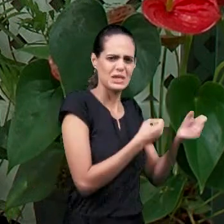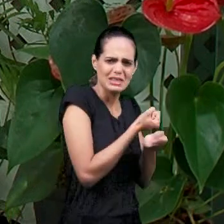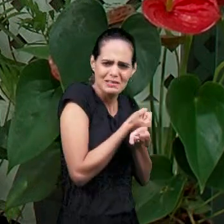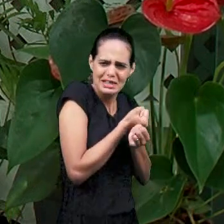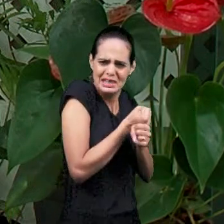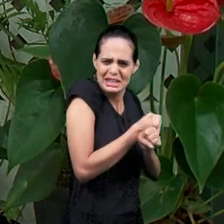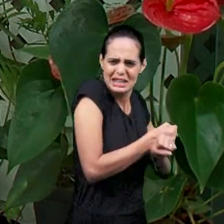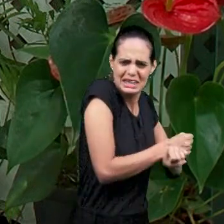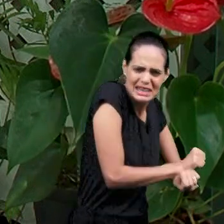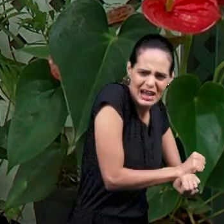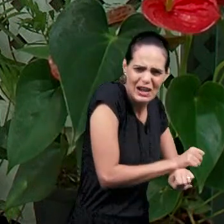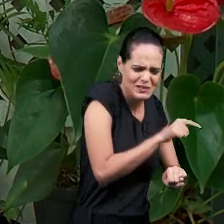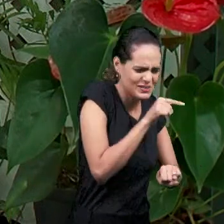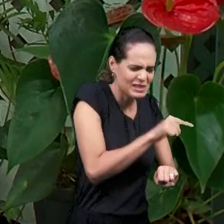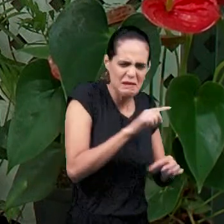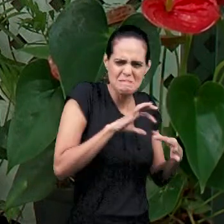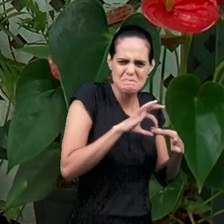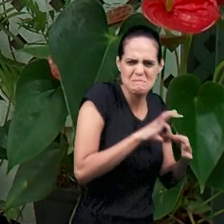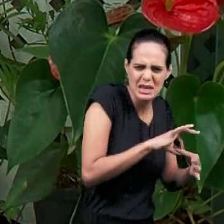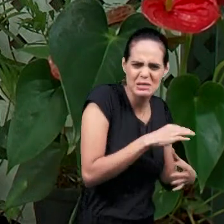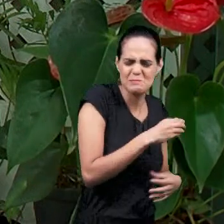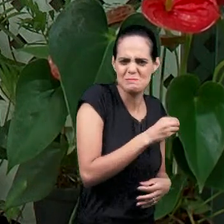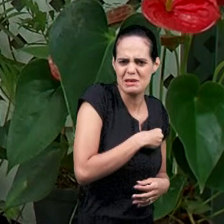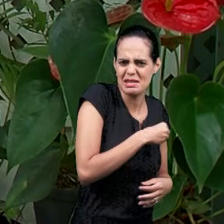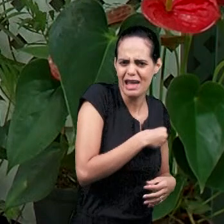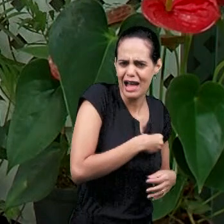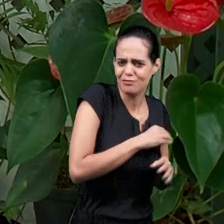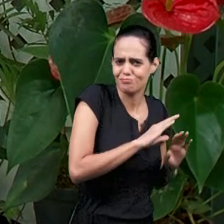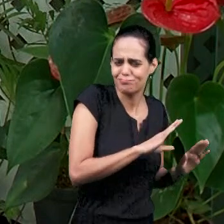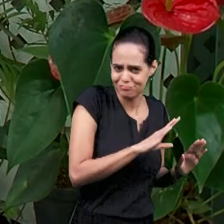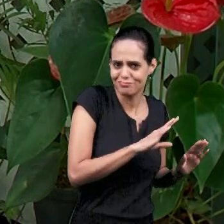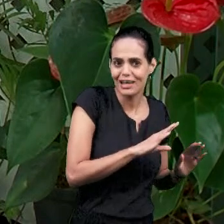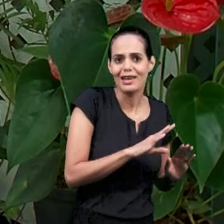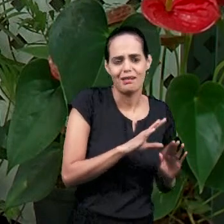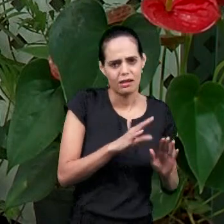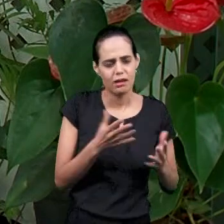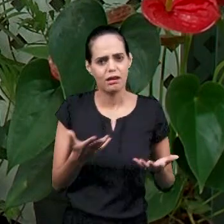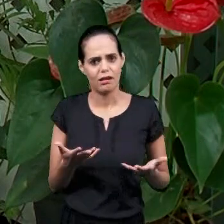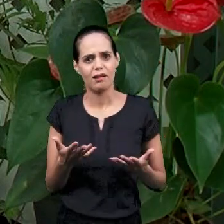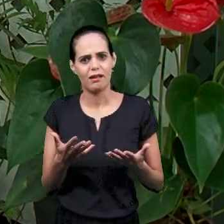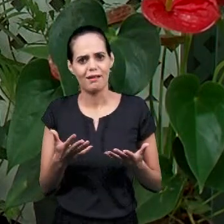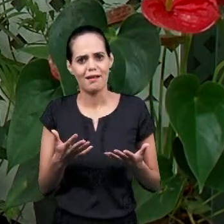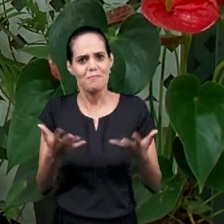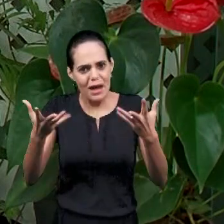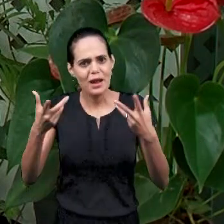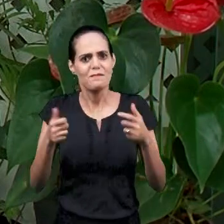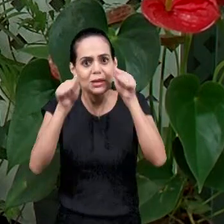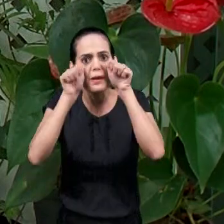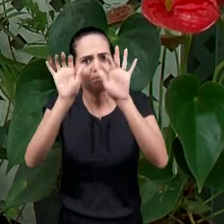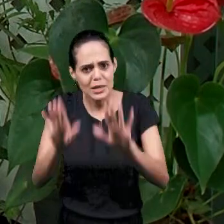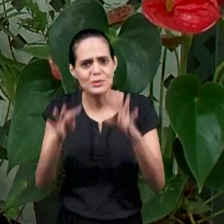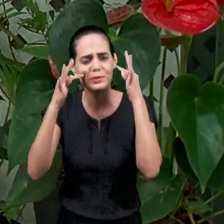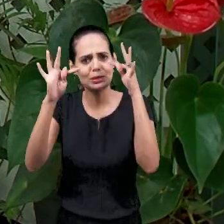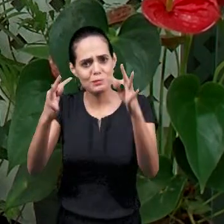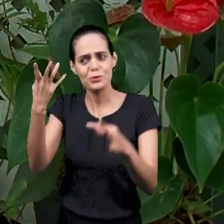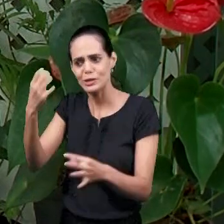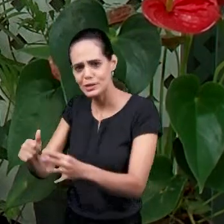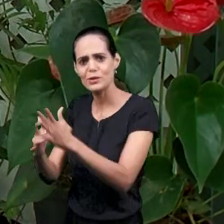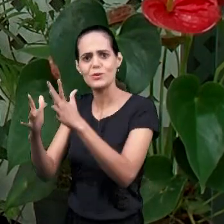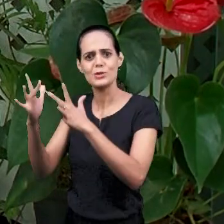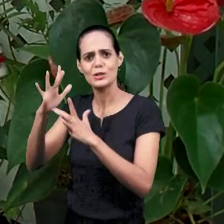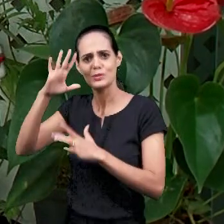en première place, nous fait esclaves du succès. Regardez quelle merveille, quelle bénédiction ce témoignage.